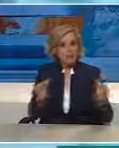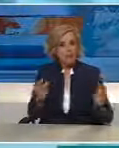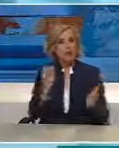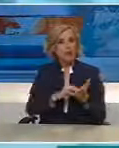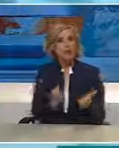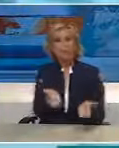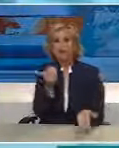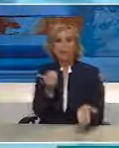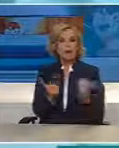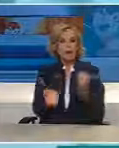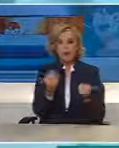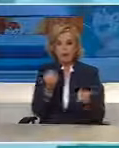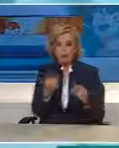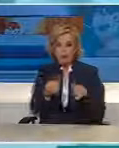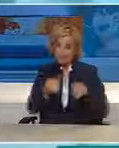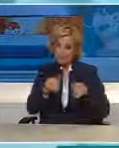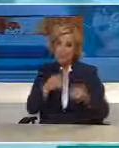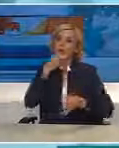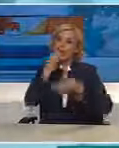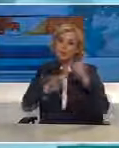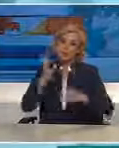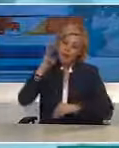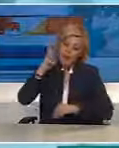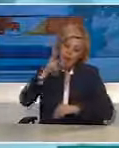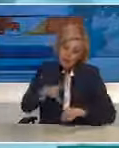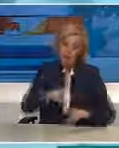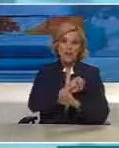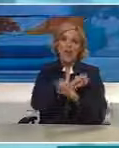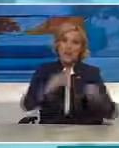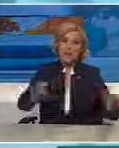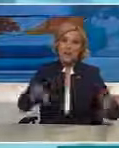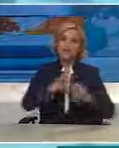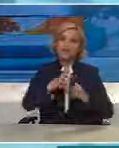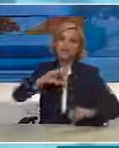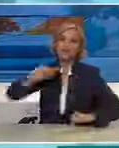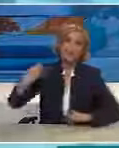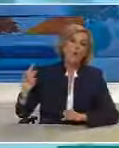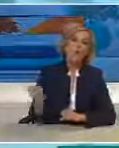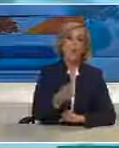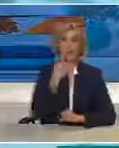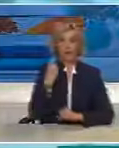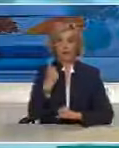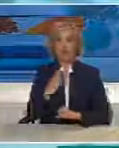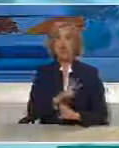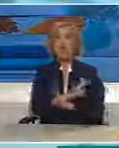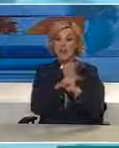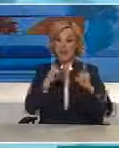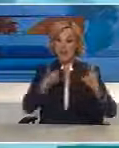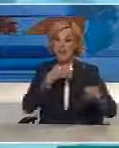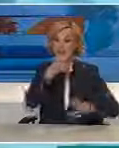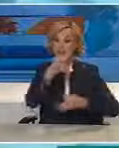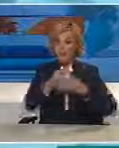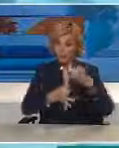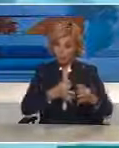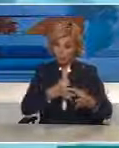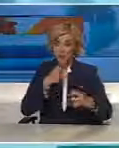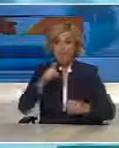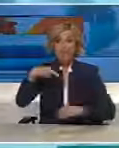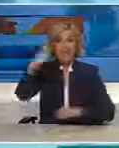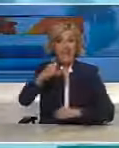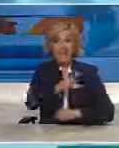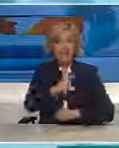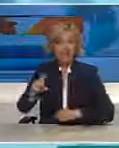υπάρχει έγκυρη, υπεύθυνη καθημερινή ενημέρωση των πολιτών σε κάθε βήμα. Πρέπει να είναι σαφές ότι το μόνο μέτρο που έρεται από την επόμενη